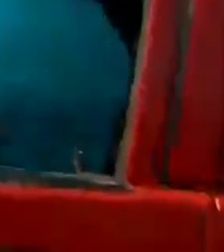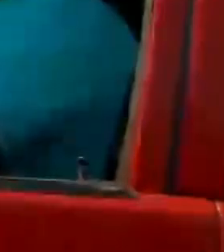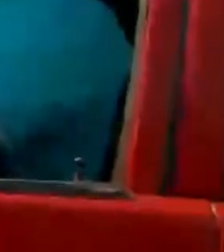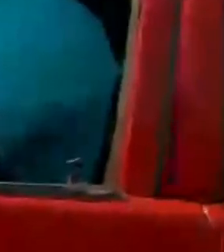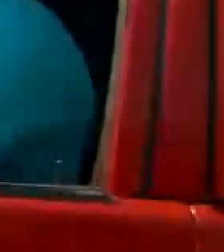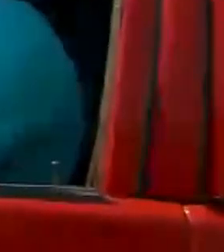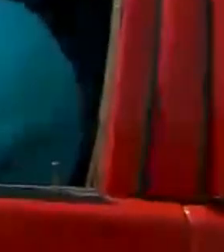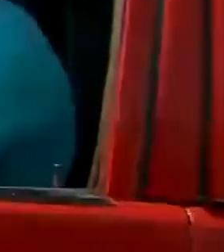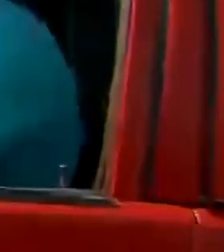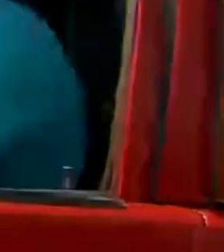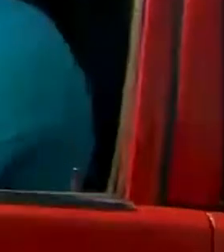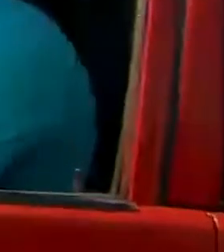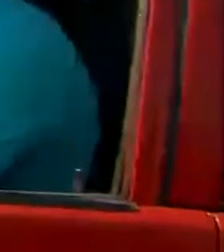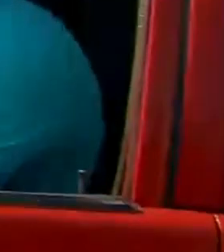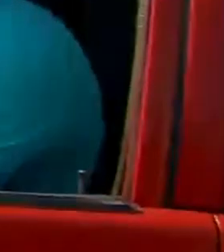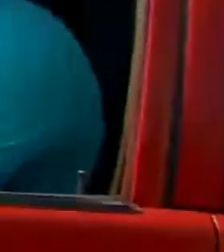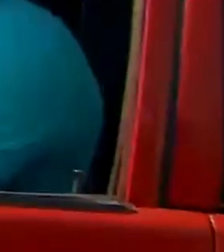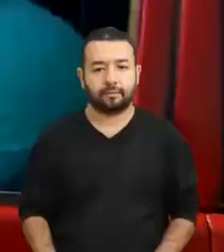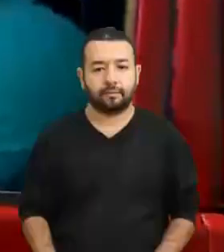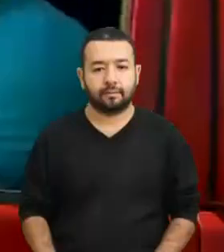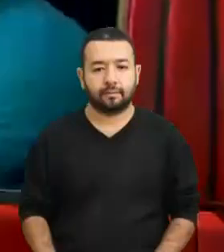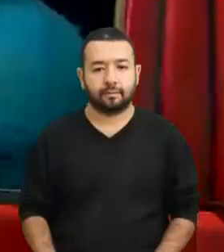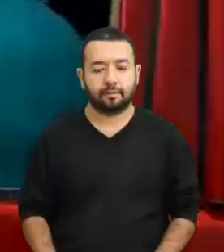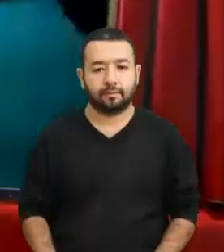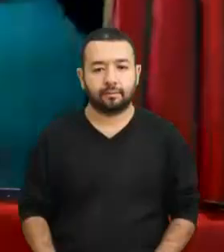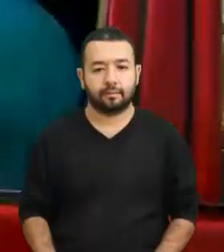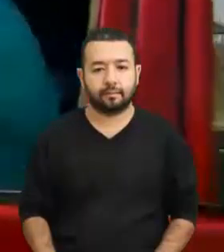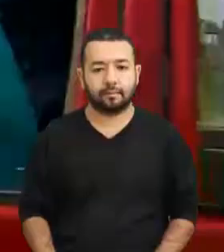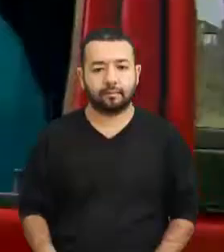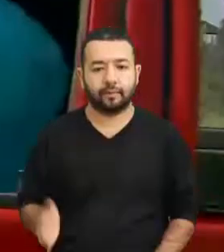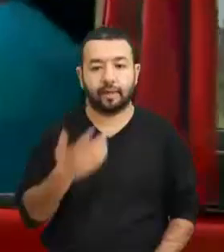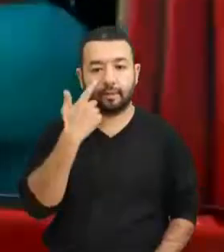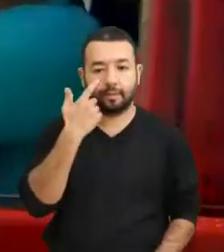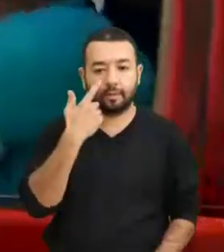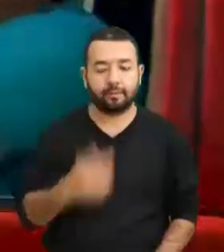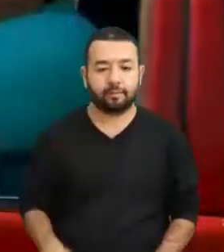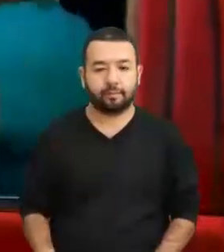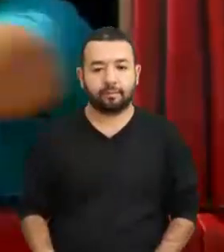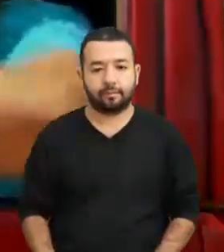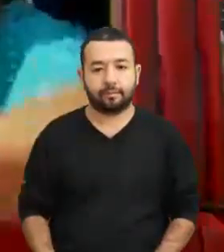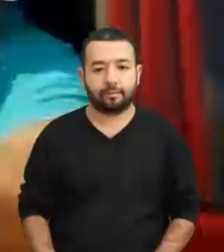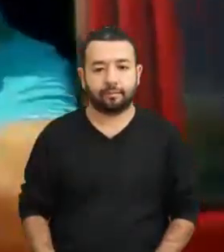Kendi kendine hayıflanarak kemeri bırakıp kontağı çevirdi. Geri geri çıkıyor. Hadi